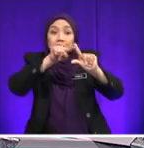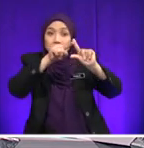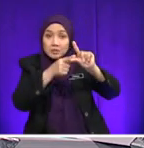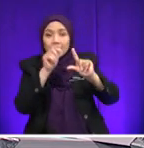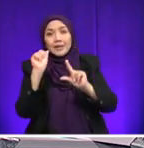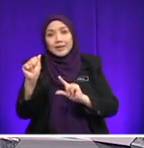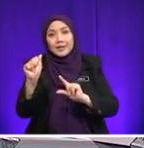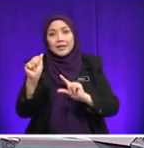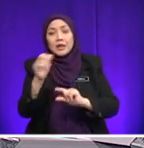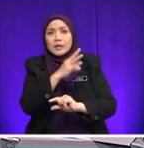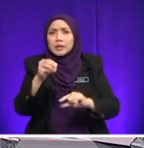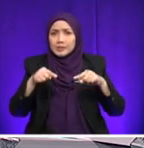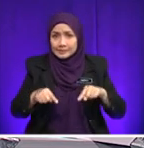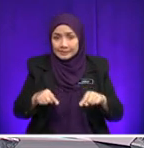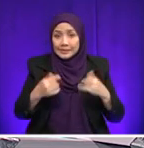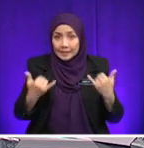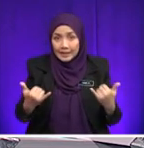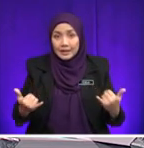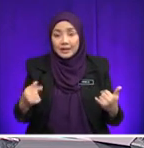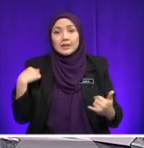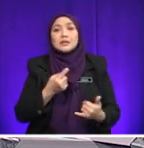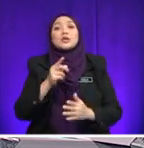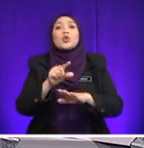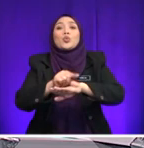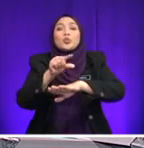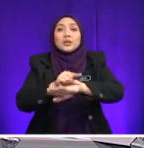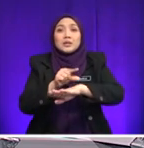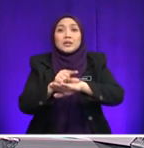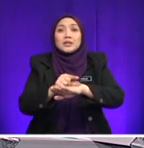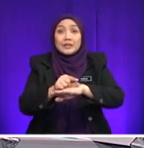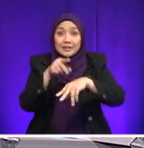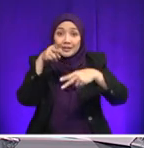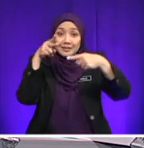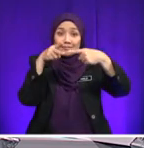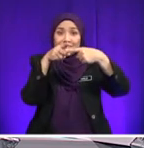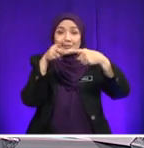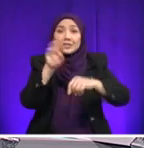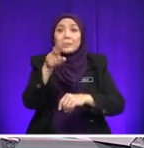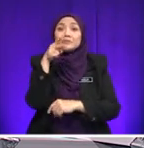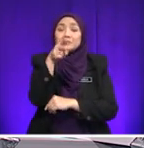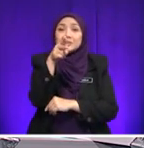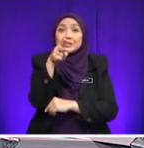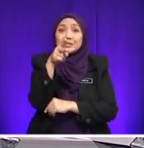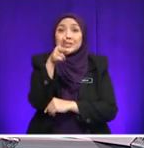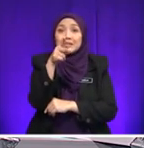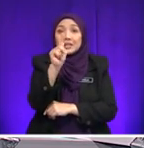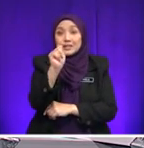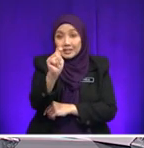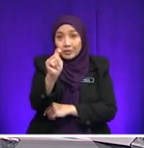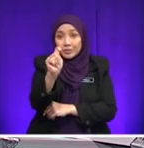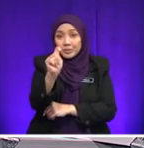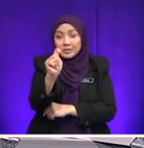dan di sini kita menggunakan pendekatan nisbah trigonometri disebabkan dia adalah segitiga